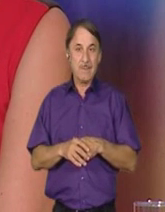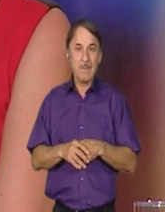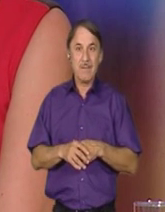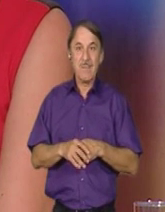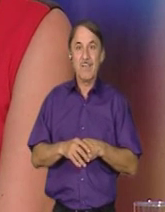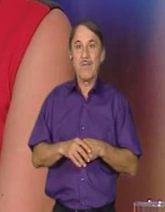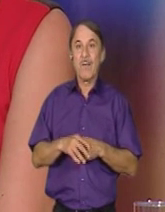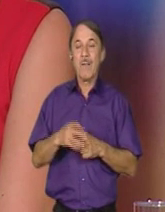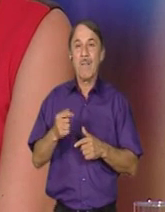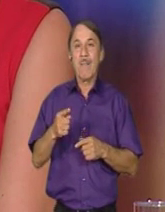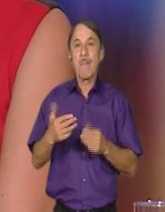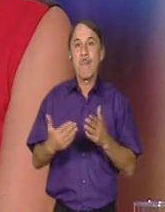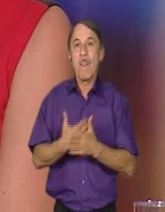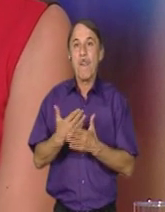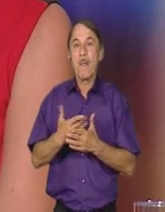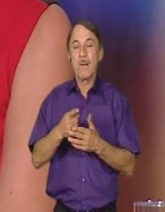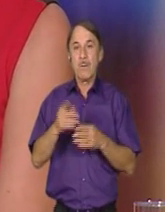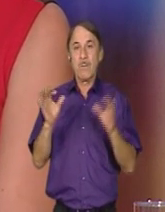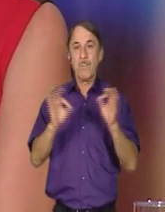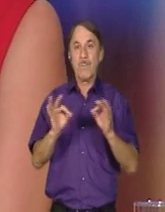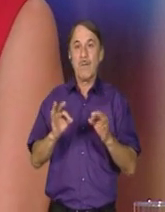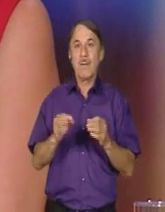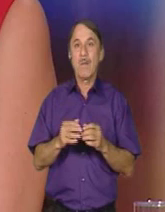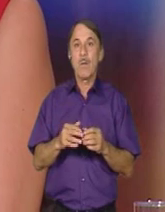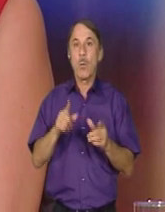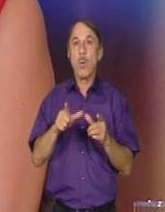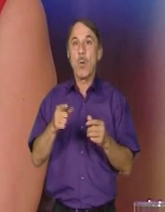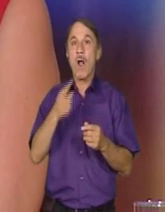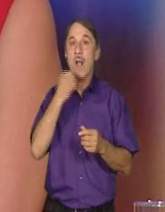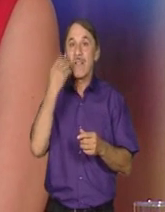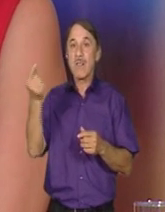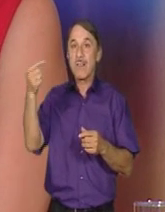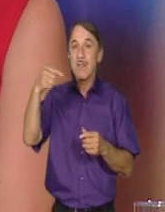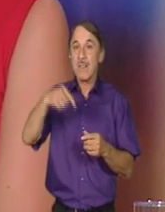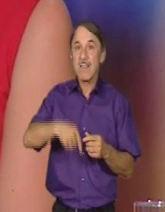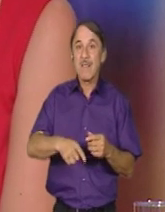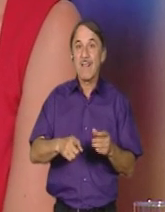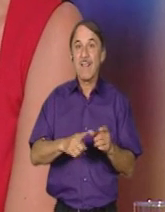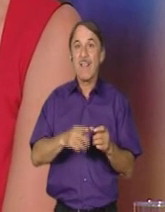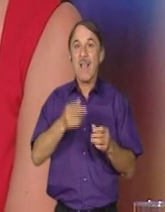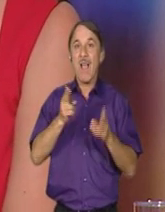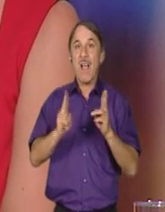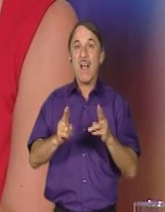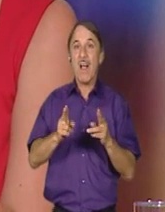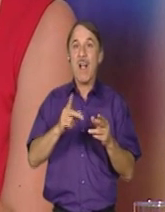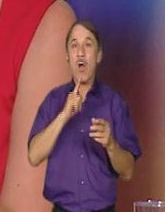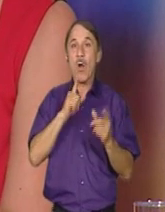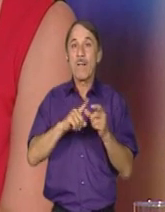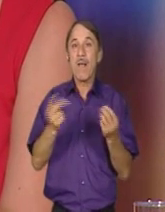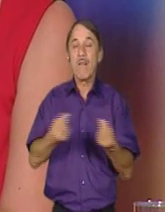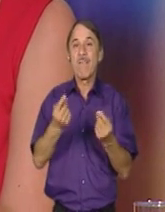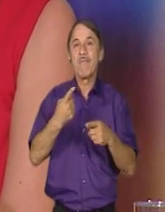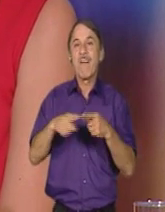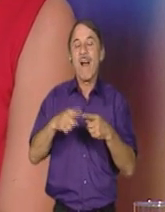Da, ono što sam pre nego što ćemo ući u studio rekla, da kao da nam nedostaju